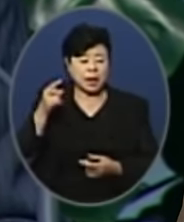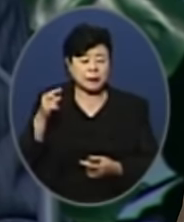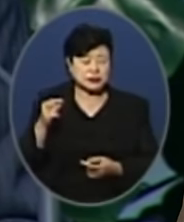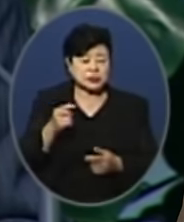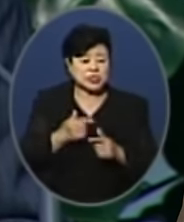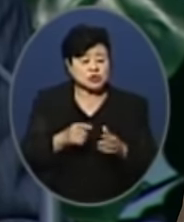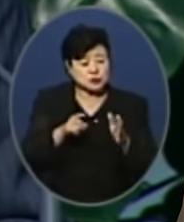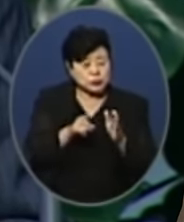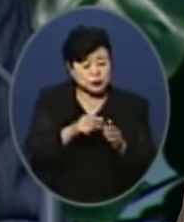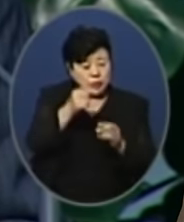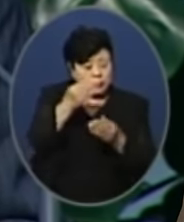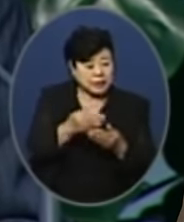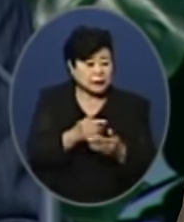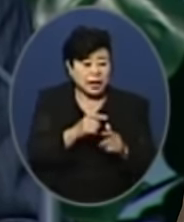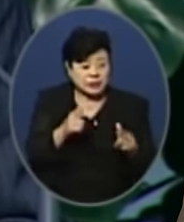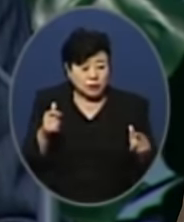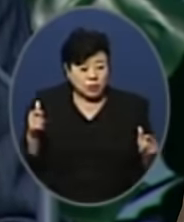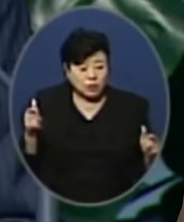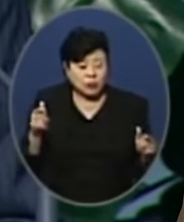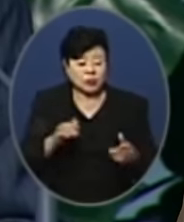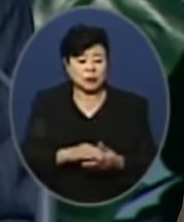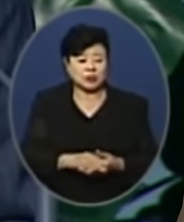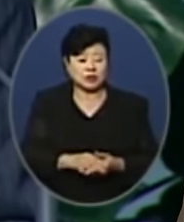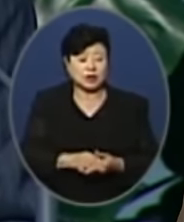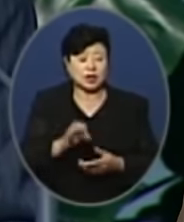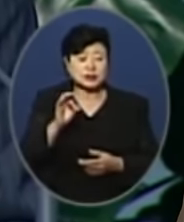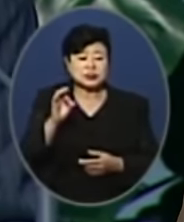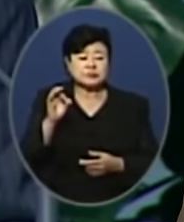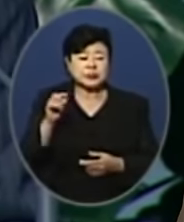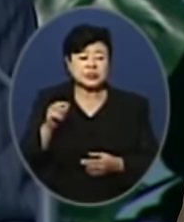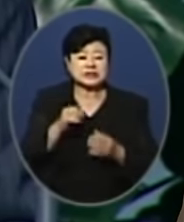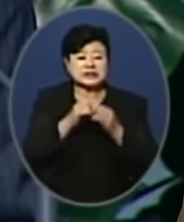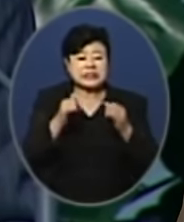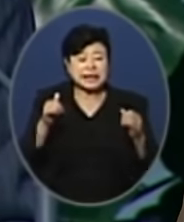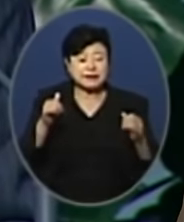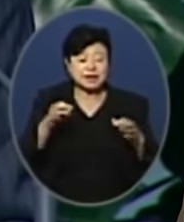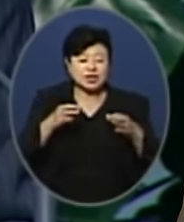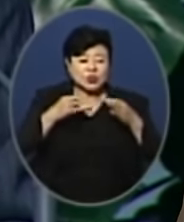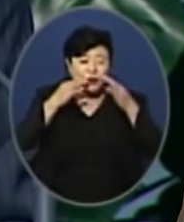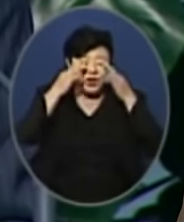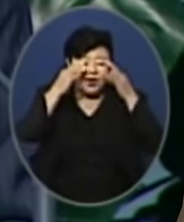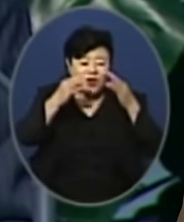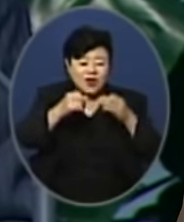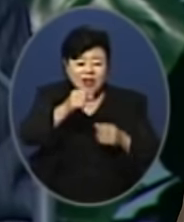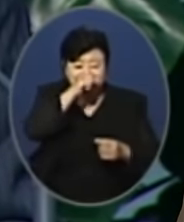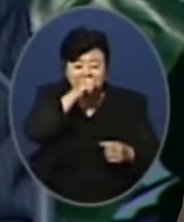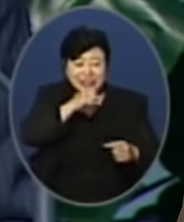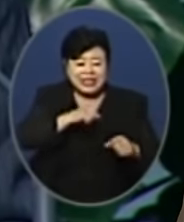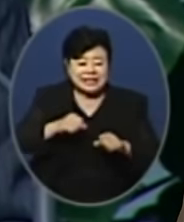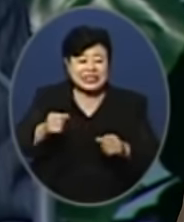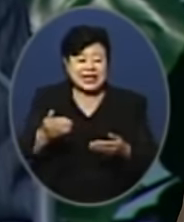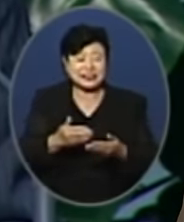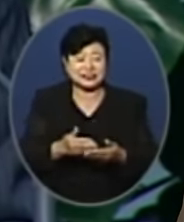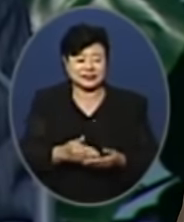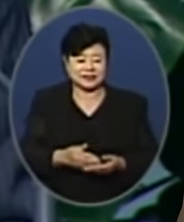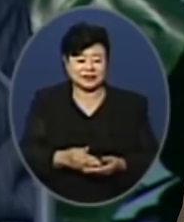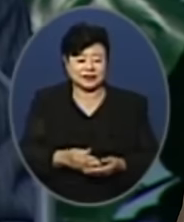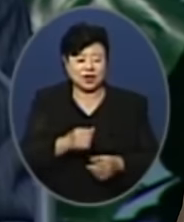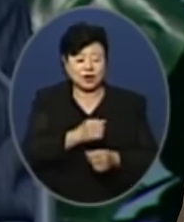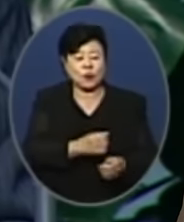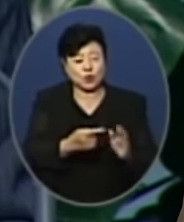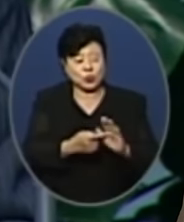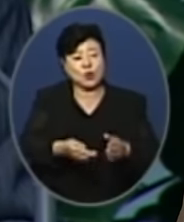100% 예수 믿어서 구원 받는 것이 아니고 한 10%는 사람이 선한 일을 해서 공을 세워야